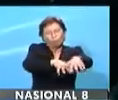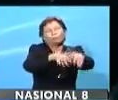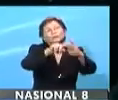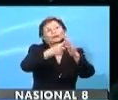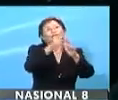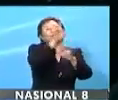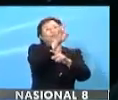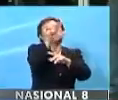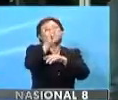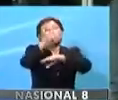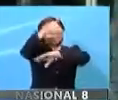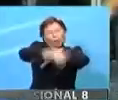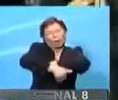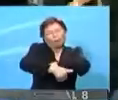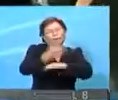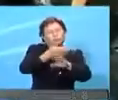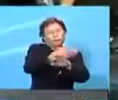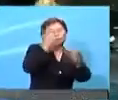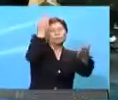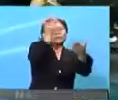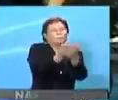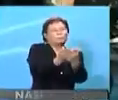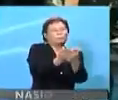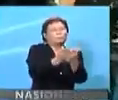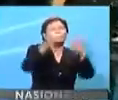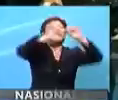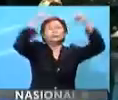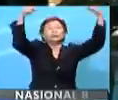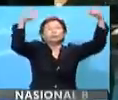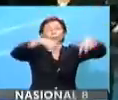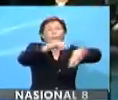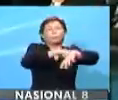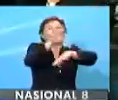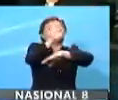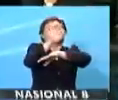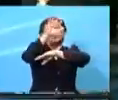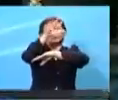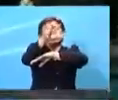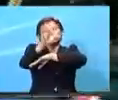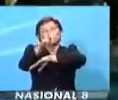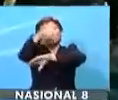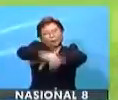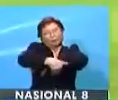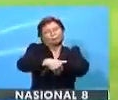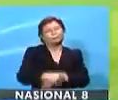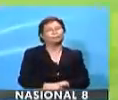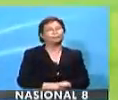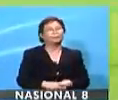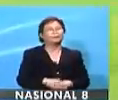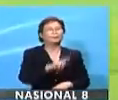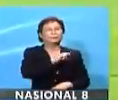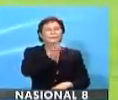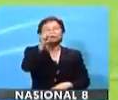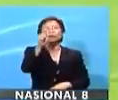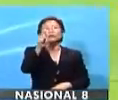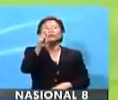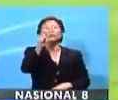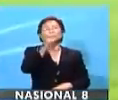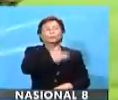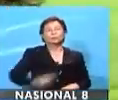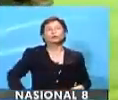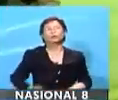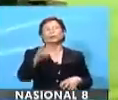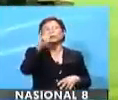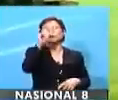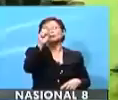pukul 7.30 malam sebelum tiba di perkarangan stadium pada pukul 9.30 malam. Tunku Ismail turut berkenan turun ke